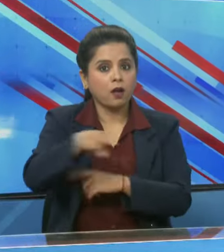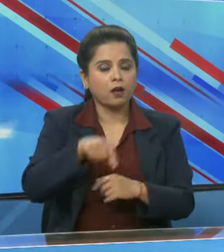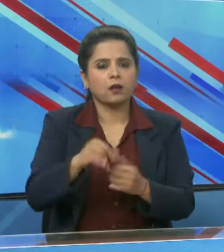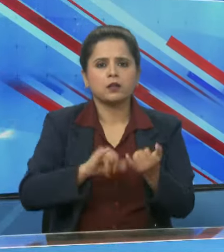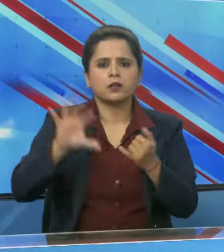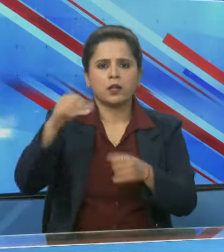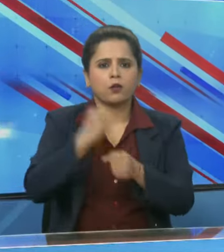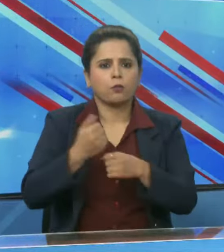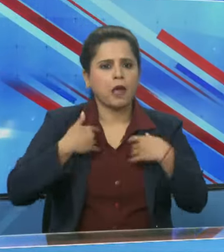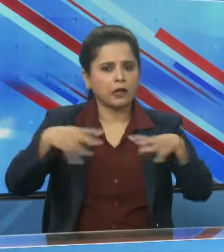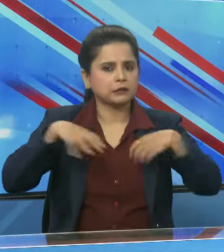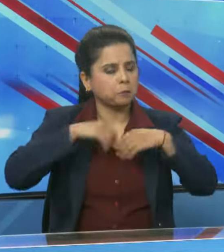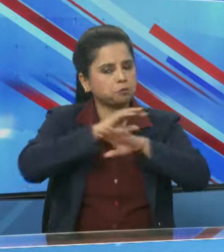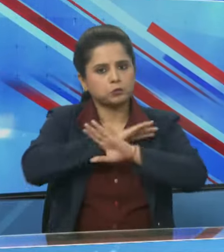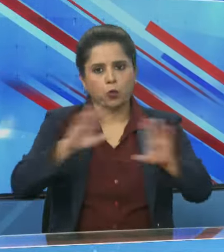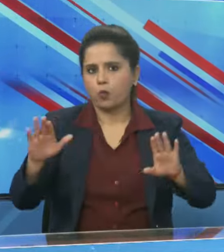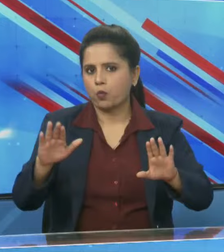राज्य स्वीकार नहीं करेगा।